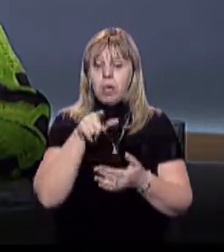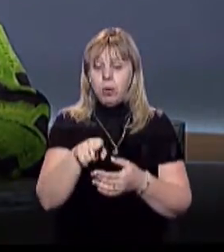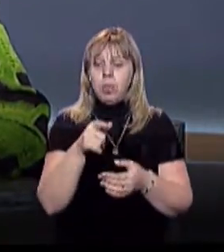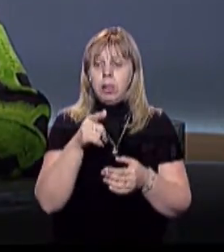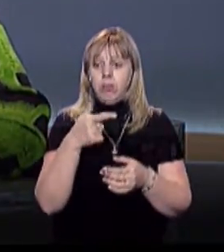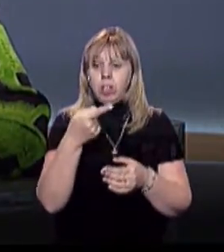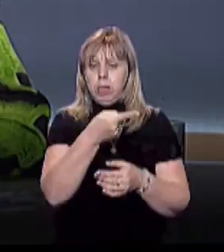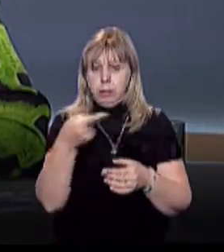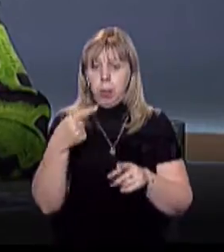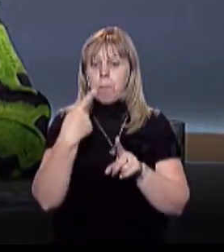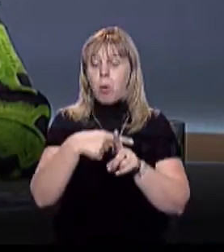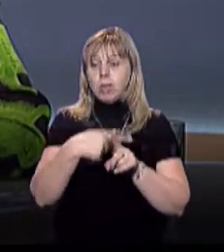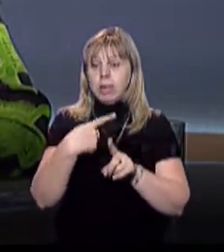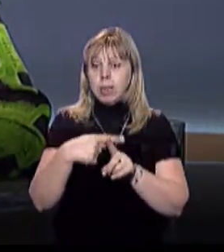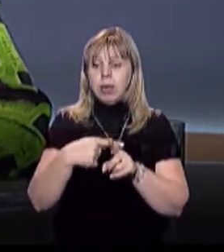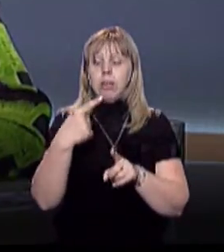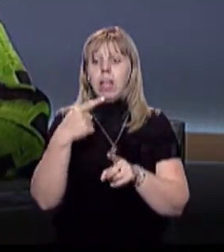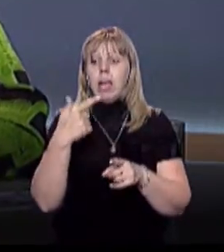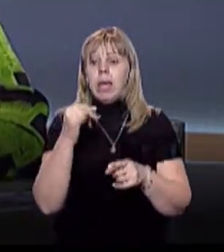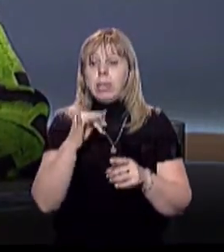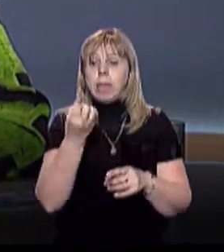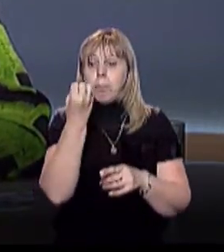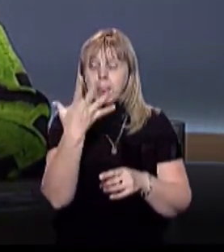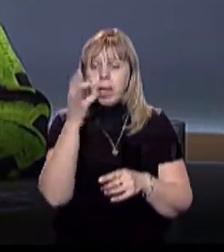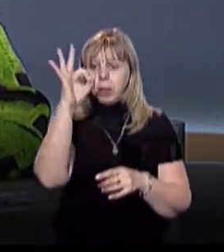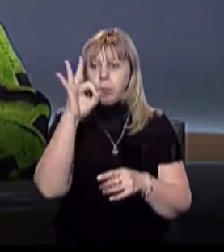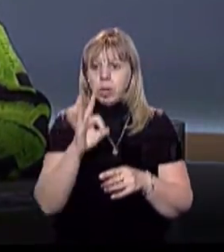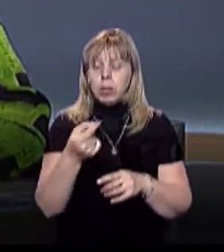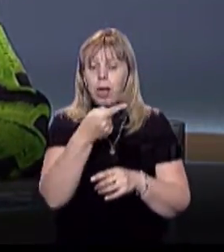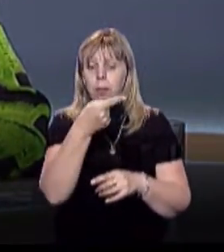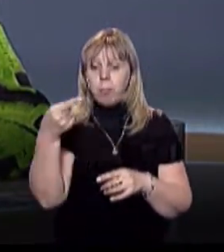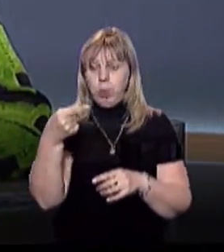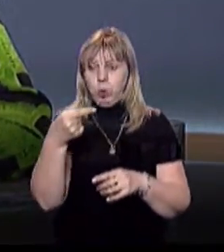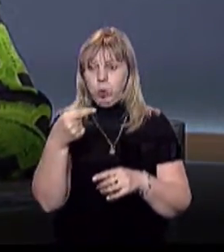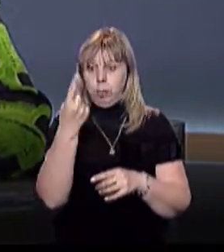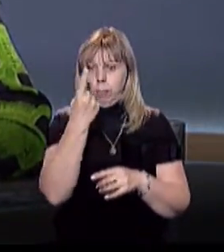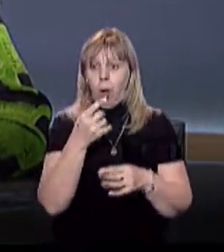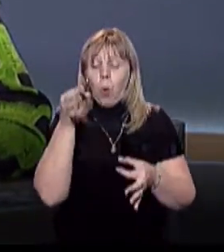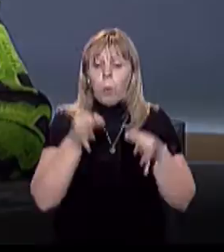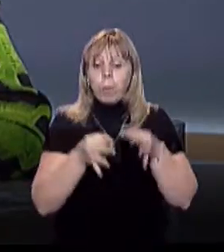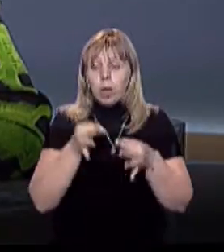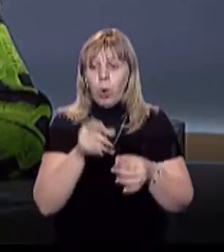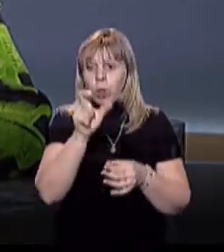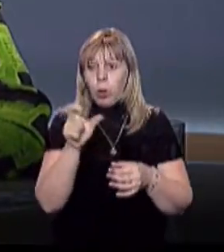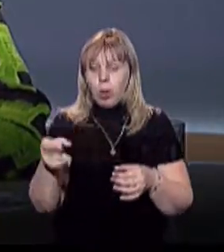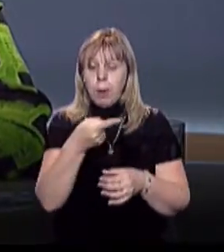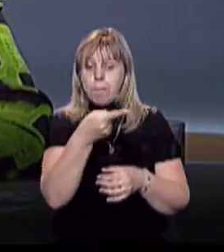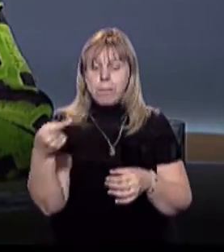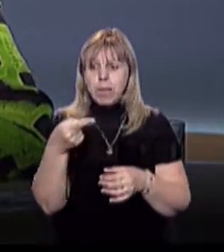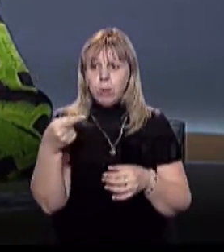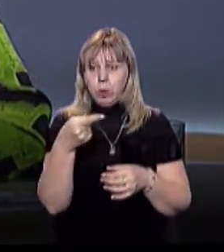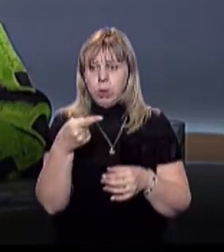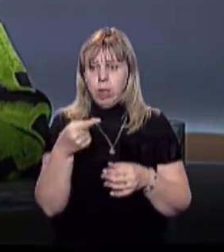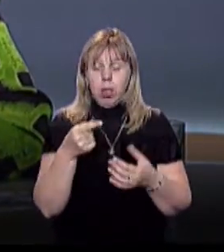тобто вони резус-позитивні, резус-плюс, і тільки 15% резус-мінус. Тобто у природі людей